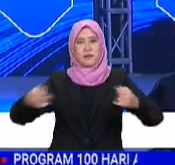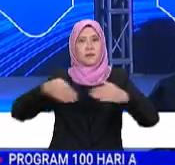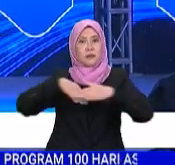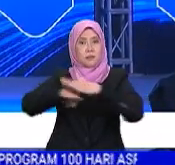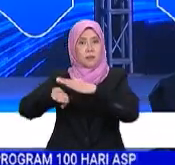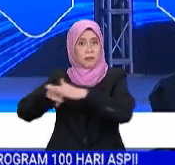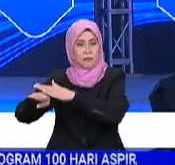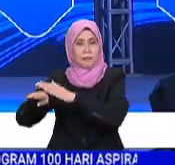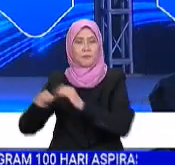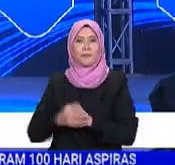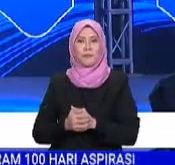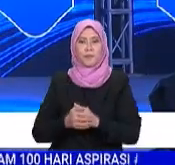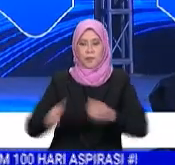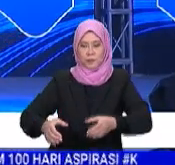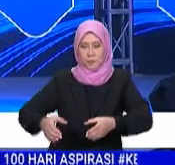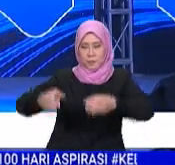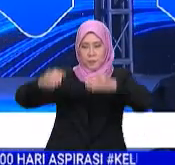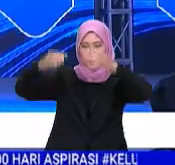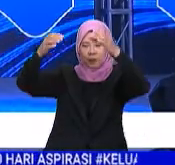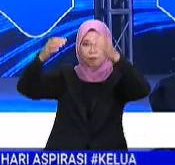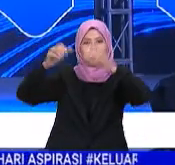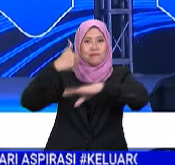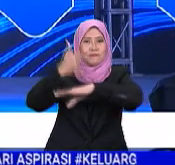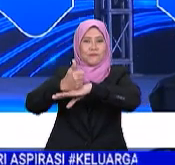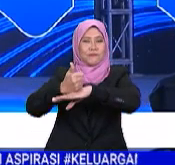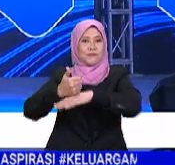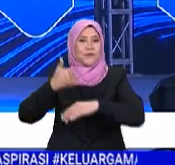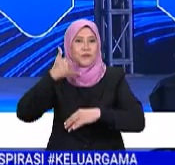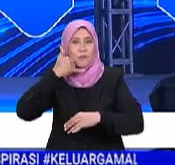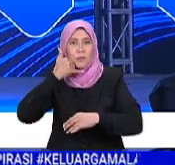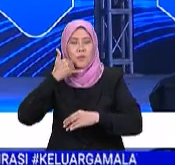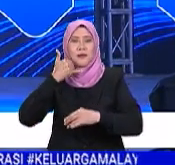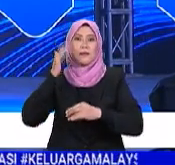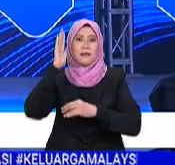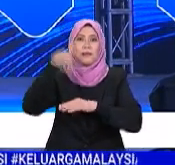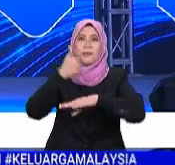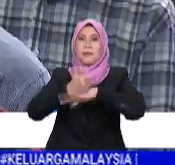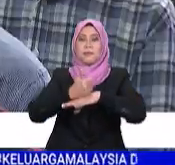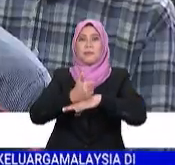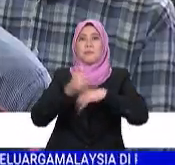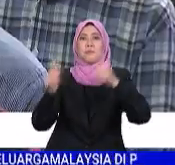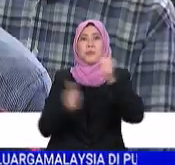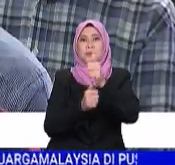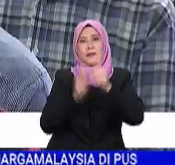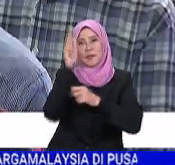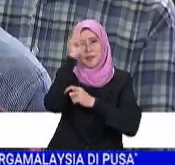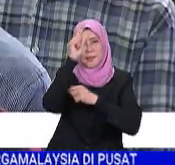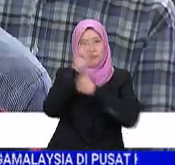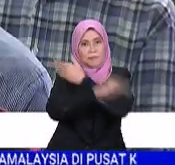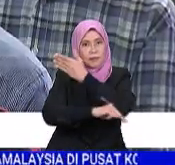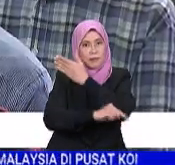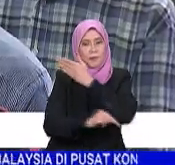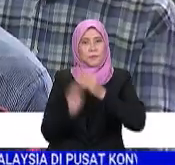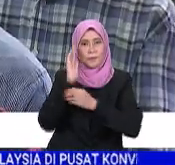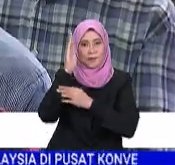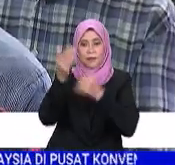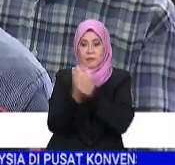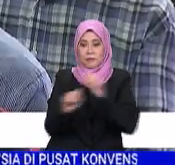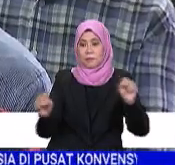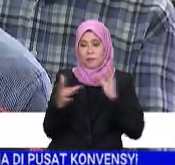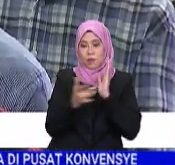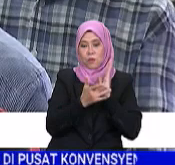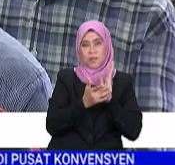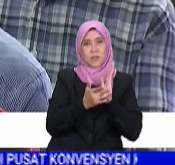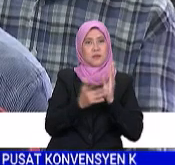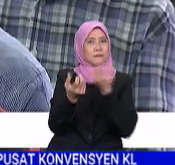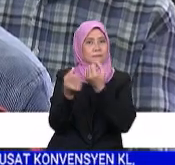menurutnya lagi menara telekomunikasi yang telah dibina dan yang akan dibina di bawah inisiatif kerajaan Negeri akan dilengkapi dengan teknologi